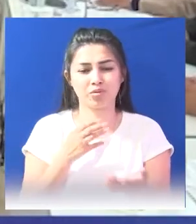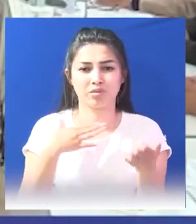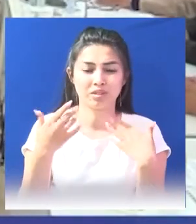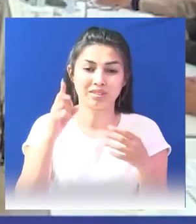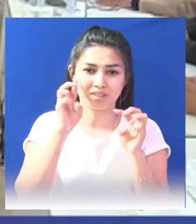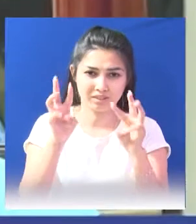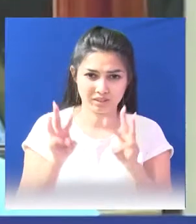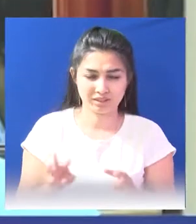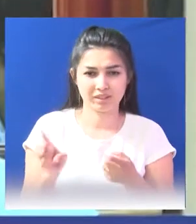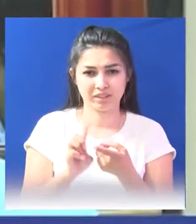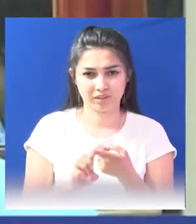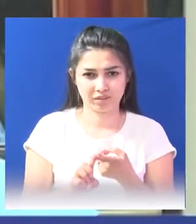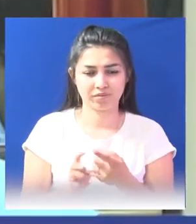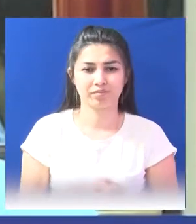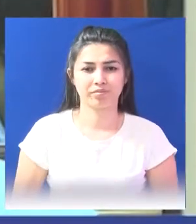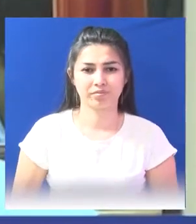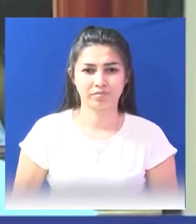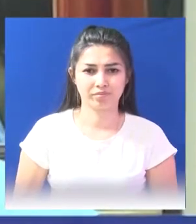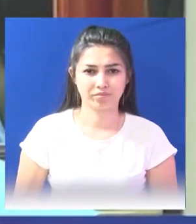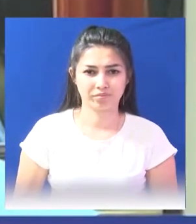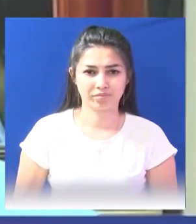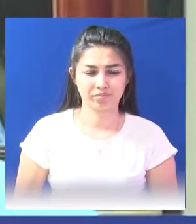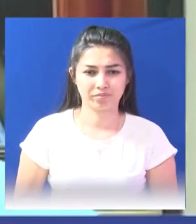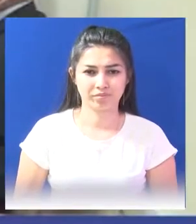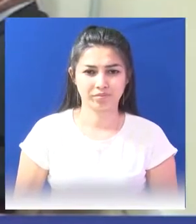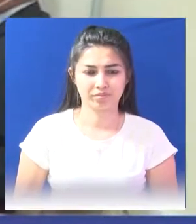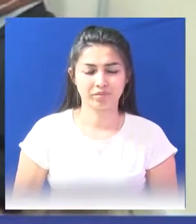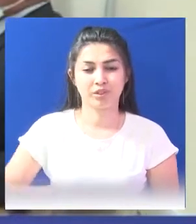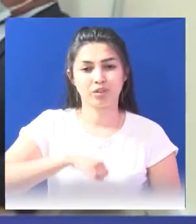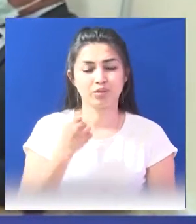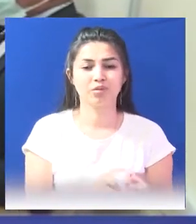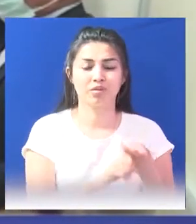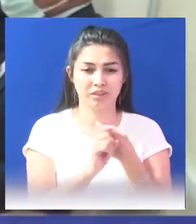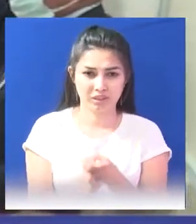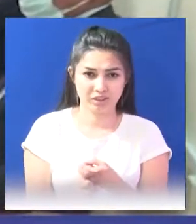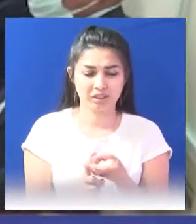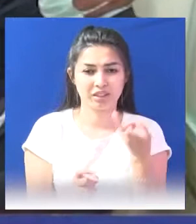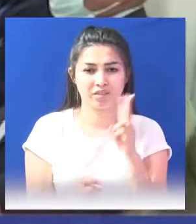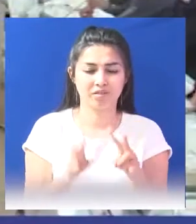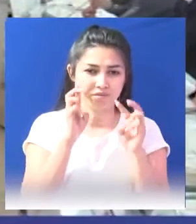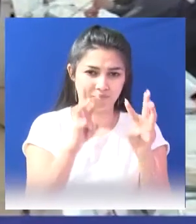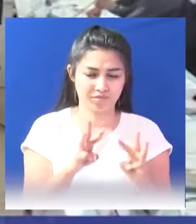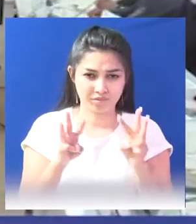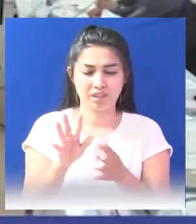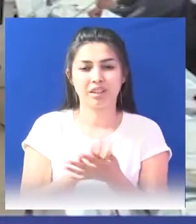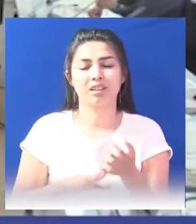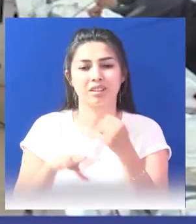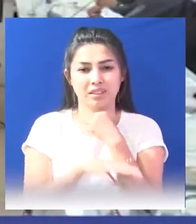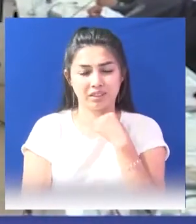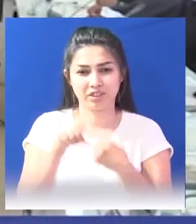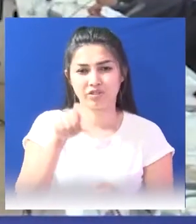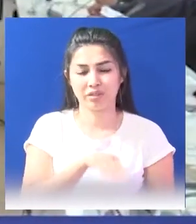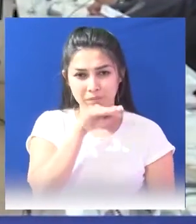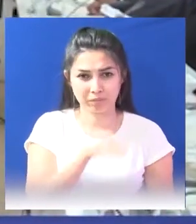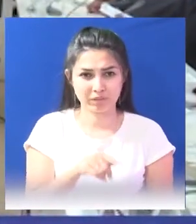братских государств является религия, и выразил желание укрепить дружеские связи между двумя странами. В завершении встречи